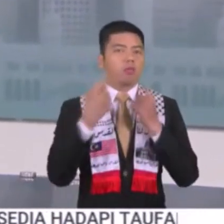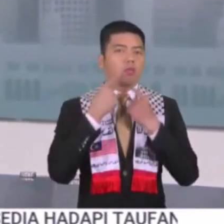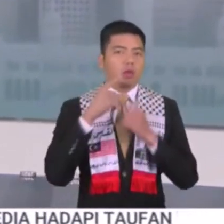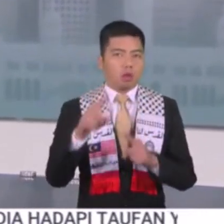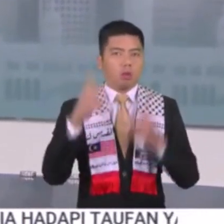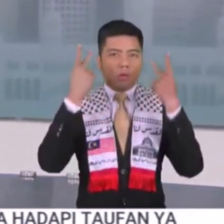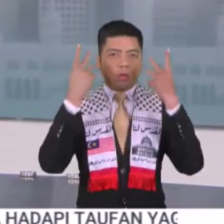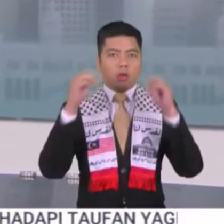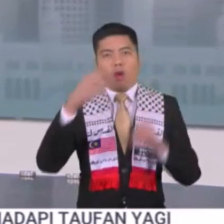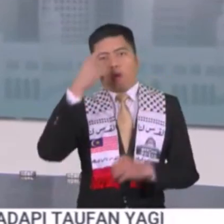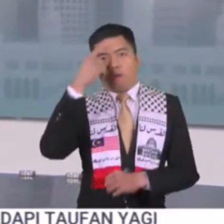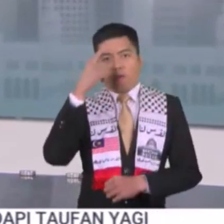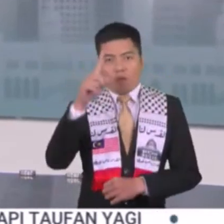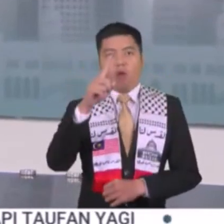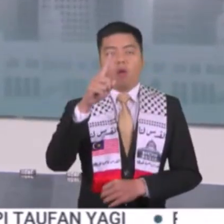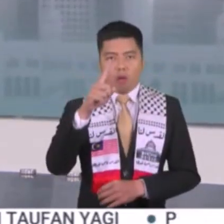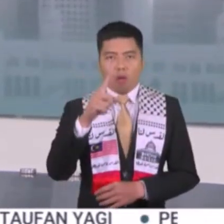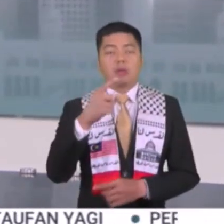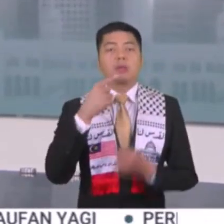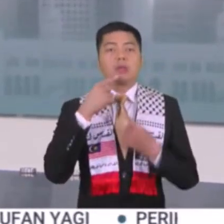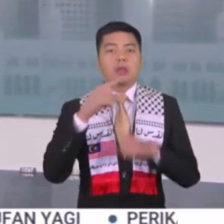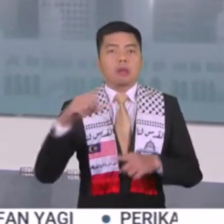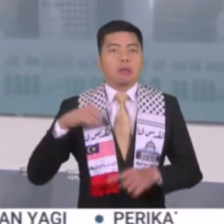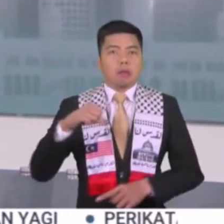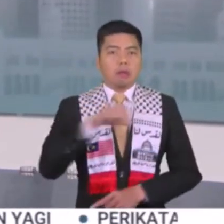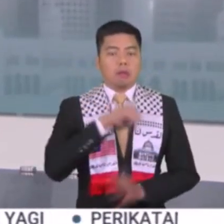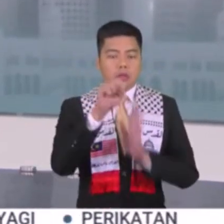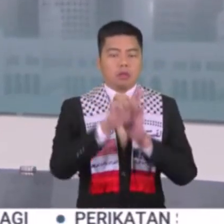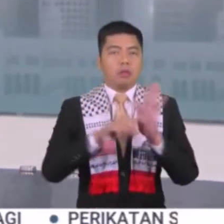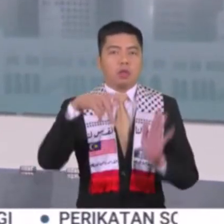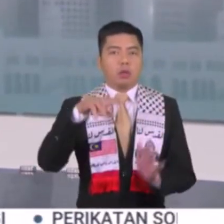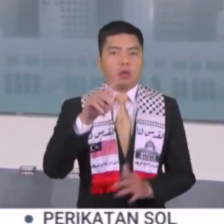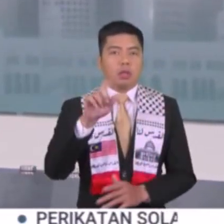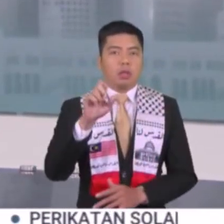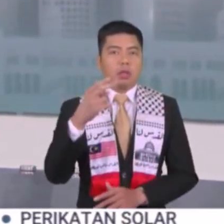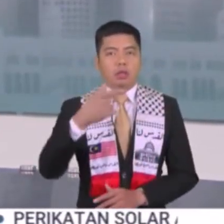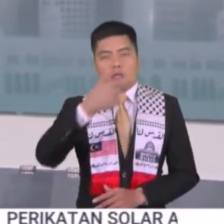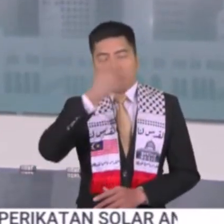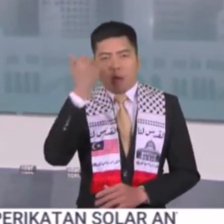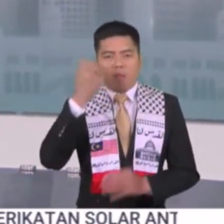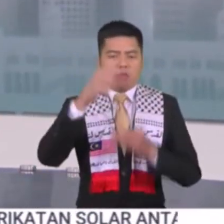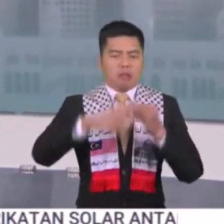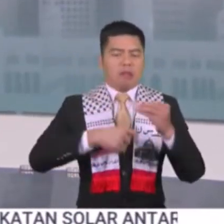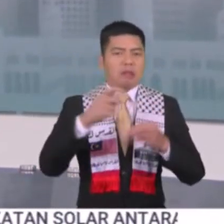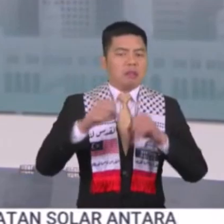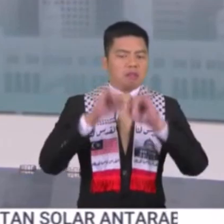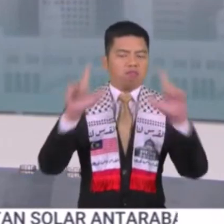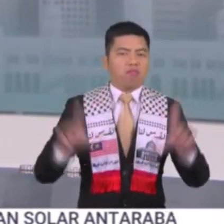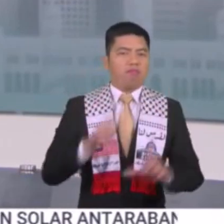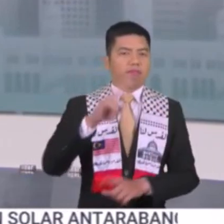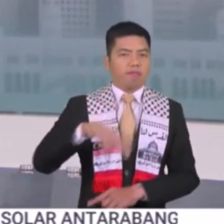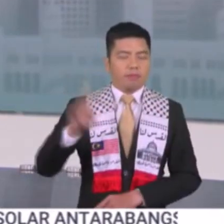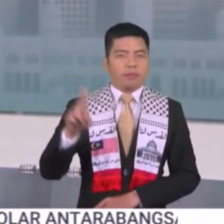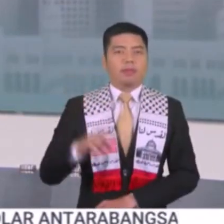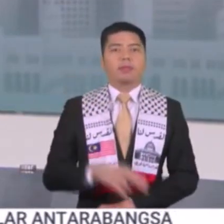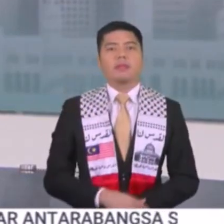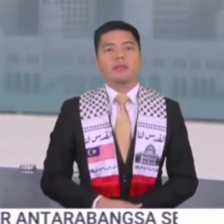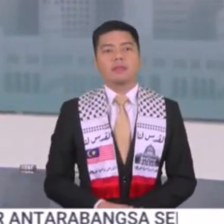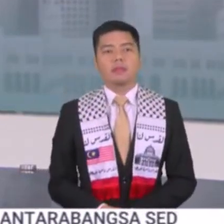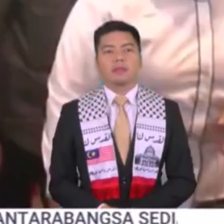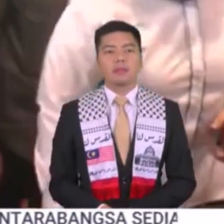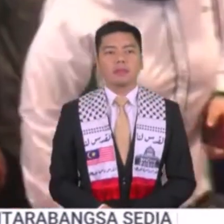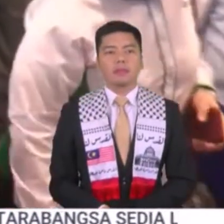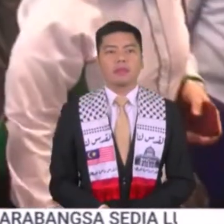respon Perdana Menteri berhubung kenyataan ahli Parlimen Seputih Theresa Kok mengenai isu pensijilan halal.